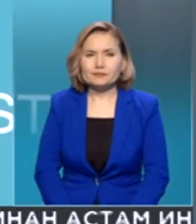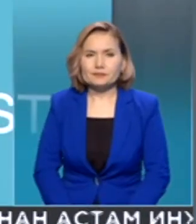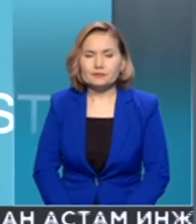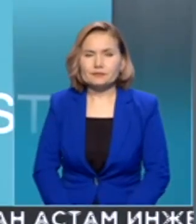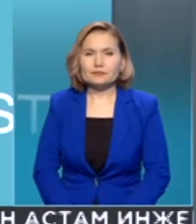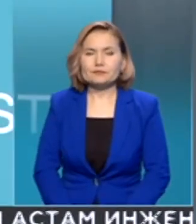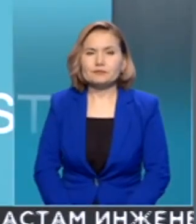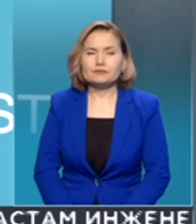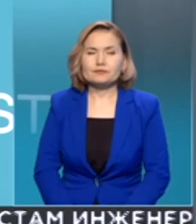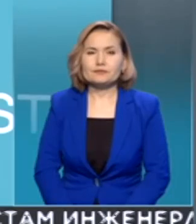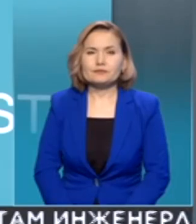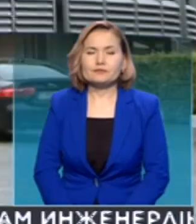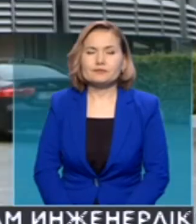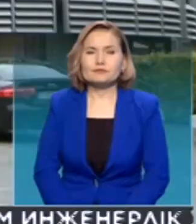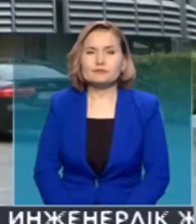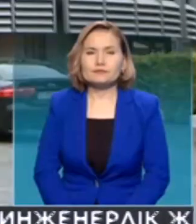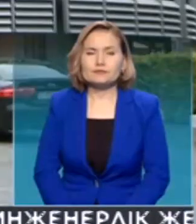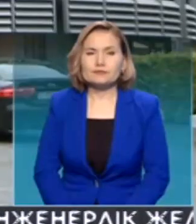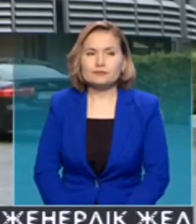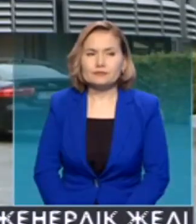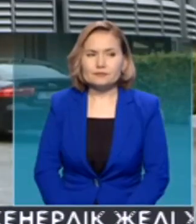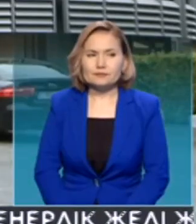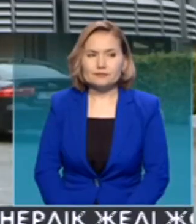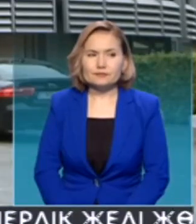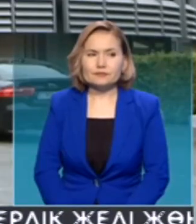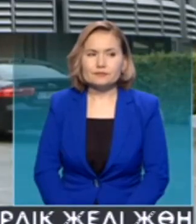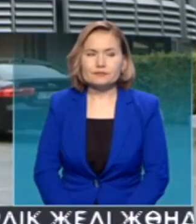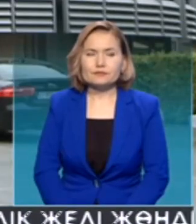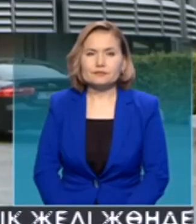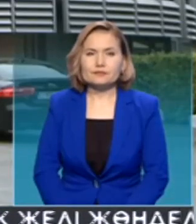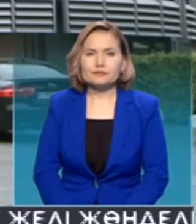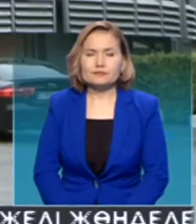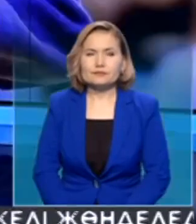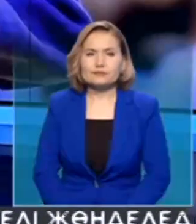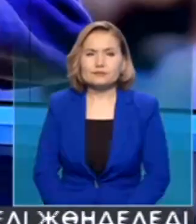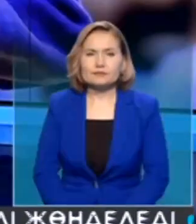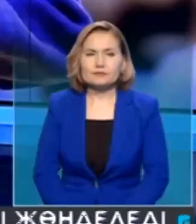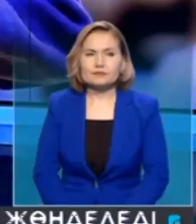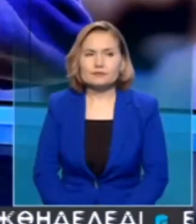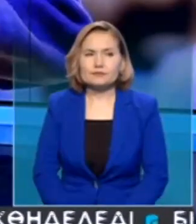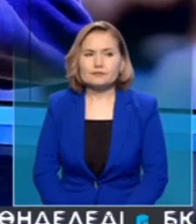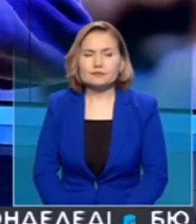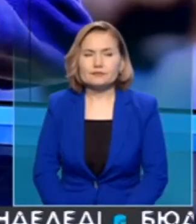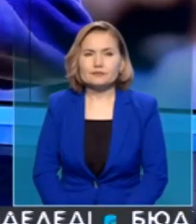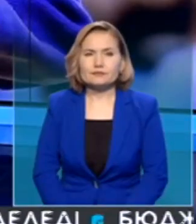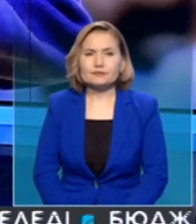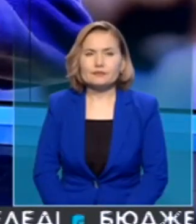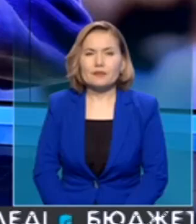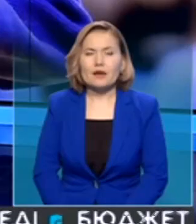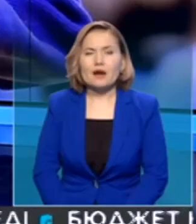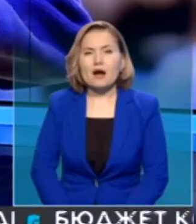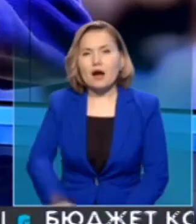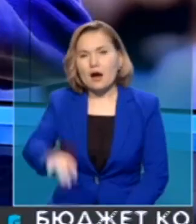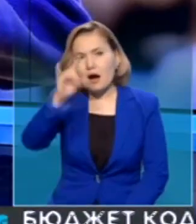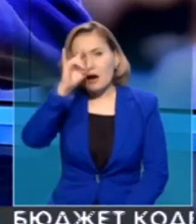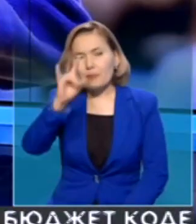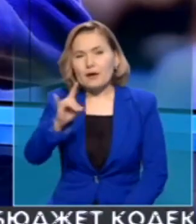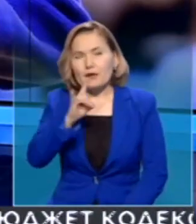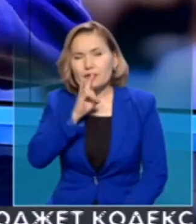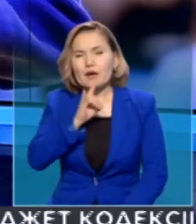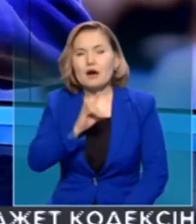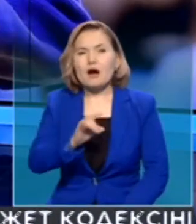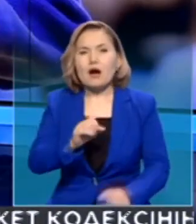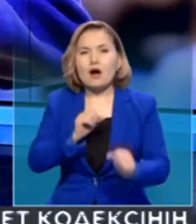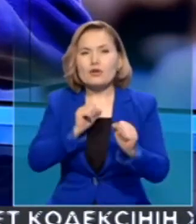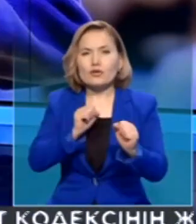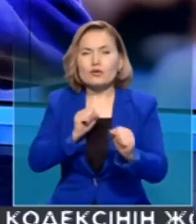Қасым, Бауыржан Дүйсенбекұлы, Қазақстан ұлттық телеарнасы, Бельгия. Хабарымыздың соңында спорт ақпараты. Қазақстандық дзюдошы